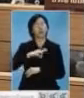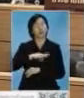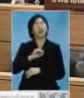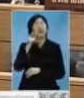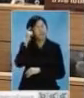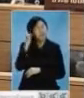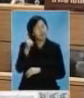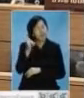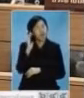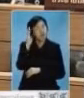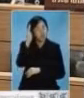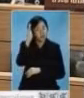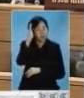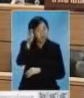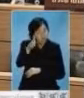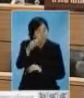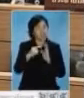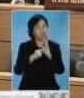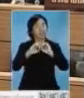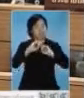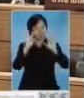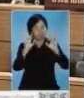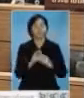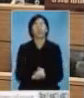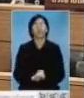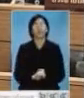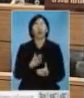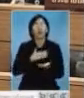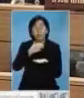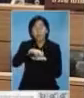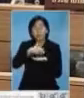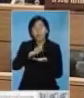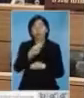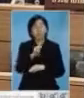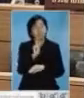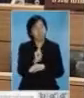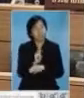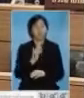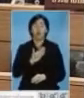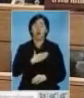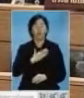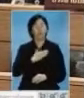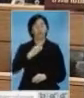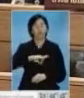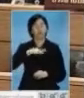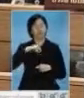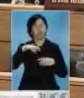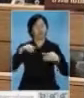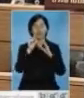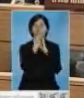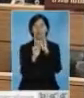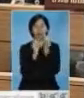นานสิ่งเหล่านี้จะต้องถูกเฉลยผมอยากจะกราบเรียนท่านประธานว่าที่ผมไม่เห็นด้วยกับการแก้ไ